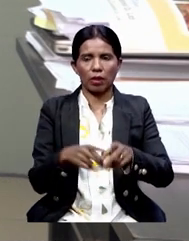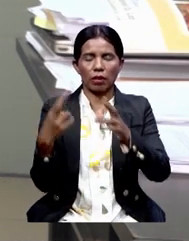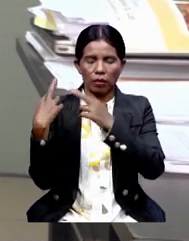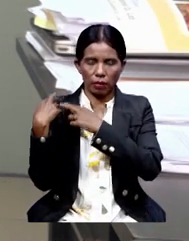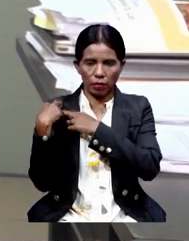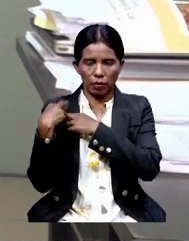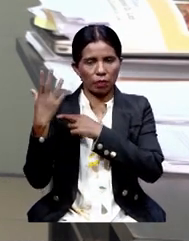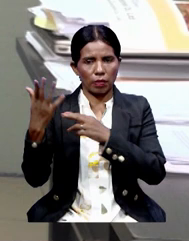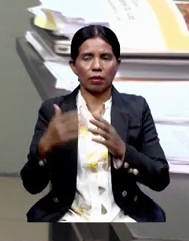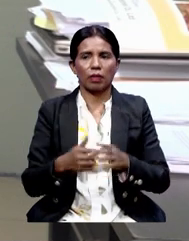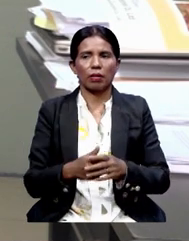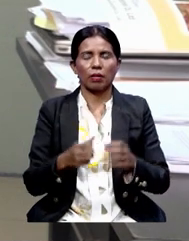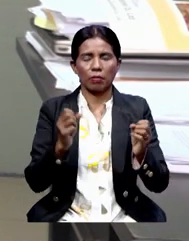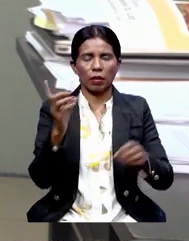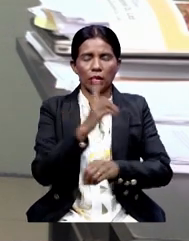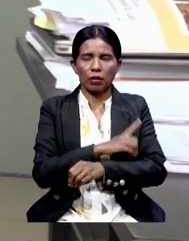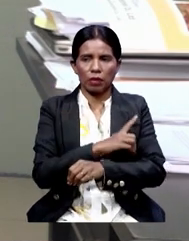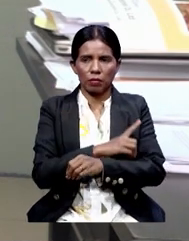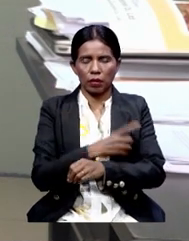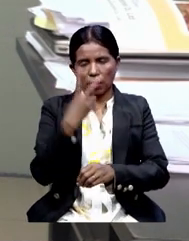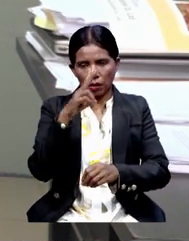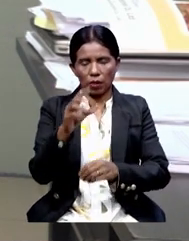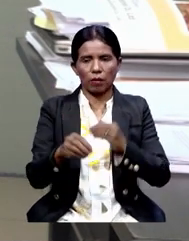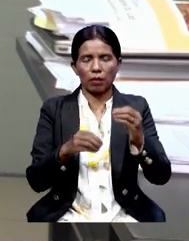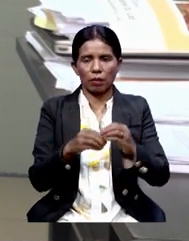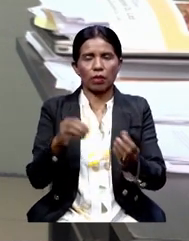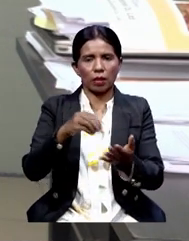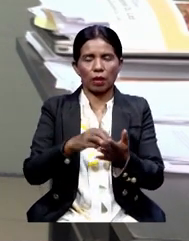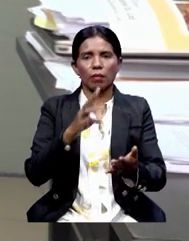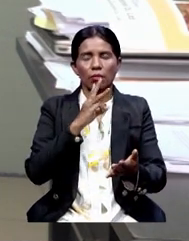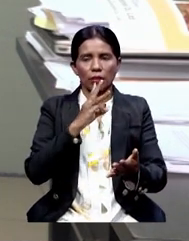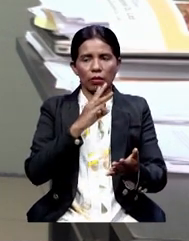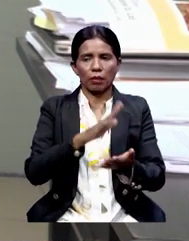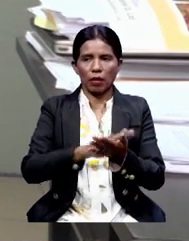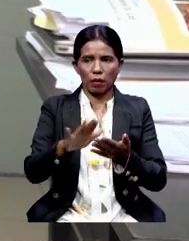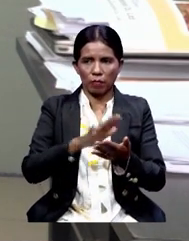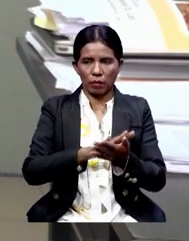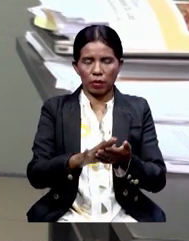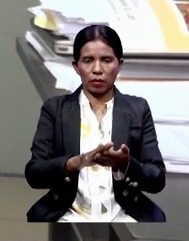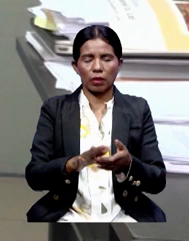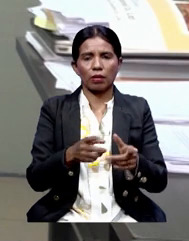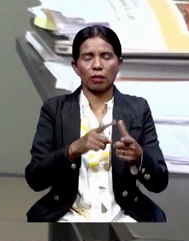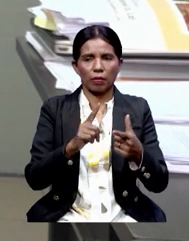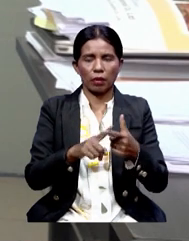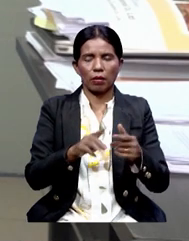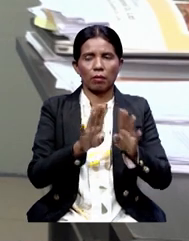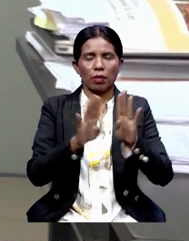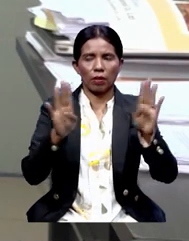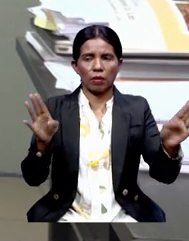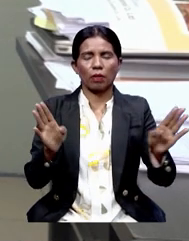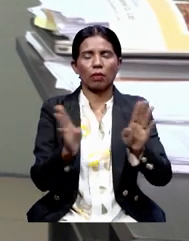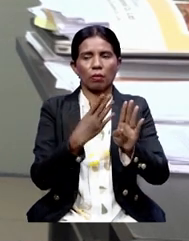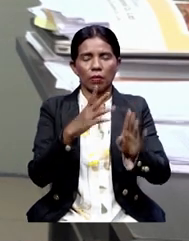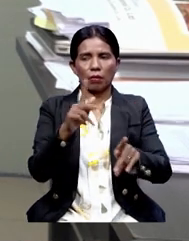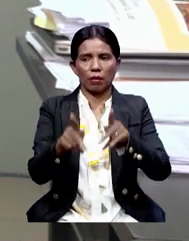responsabilitas ini bang, ni yang maklor lorong hanya sehari, nomor bela hamos i bela loke orang matam bayar